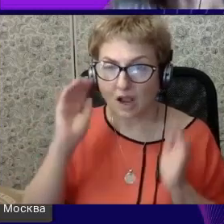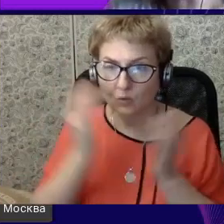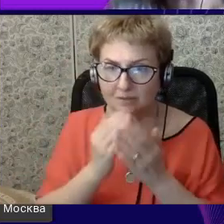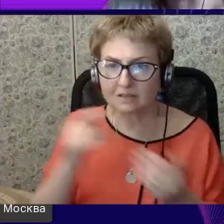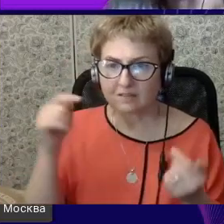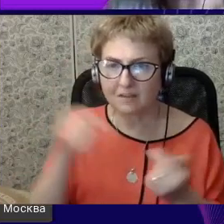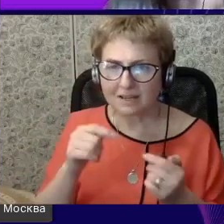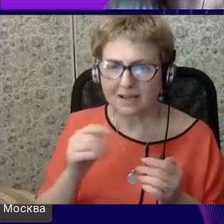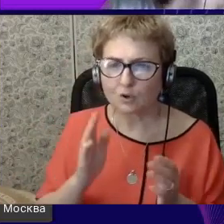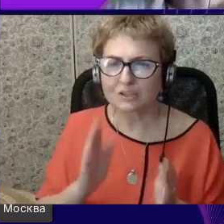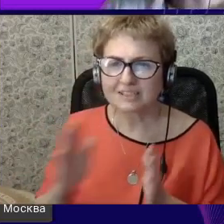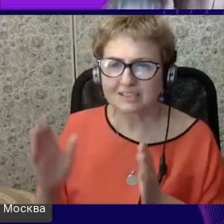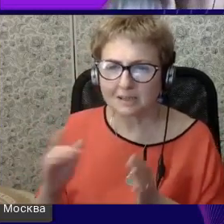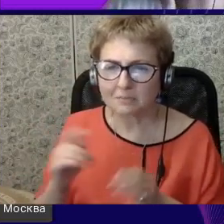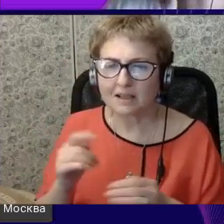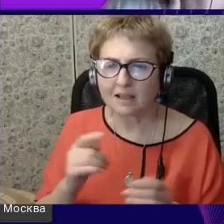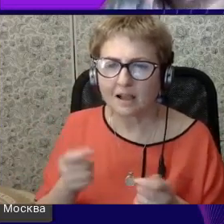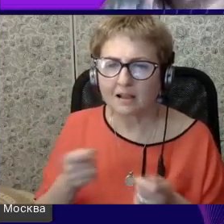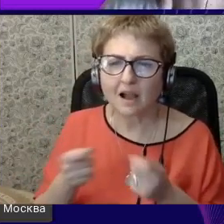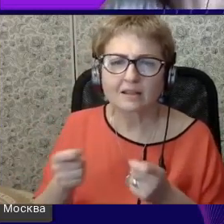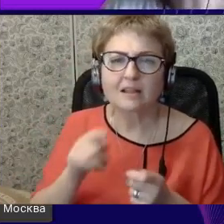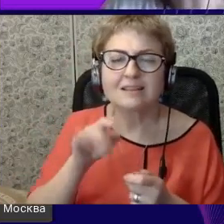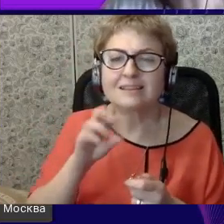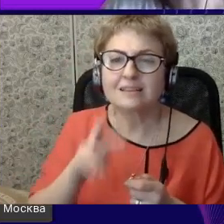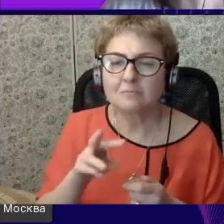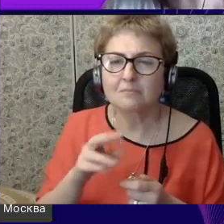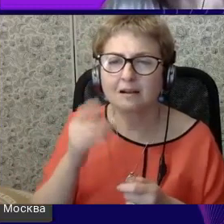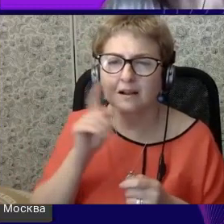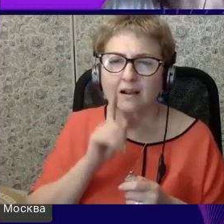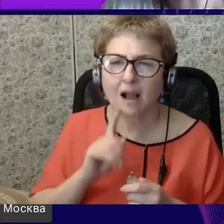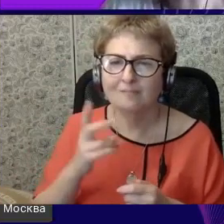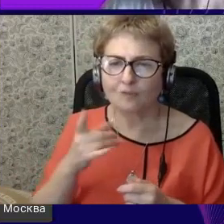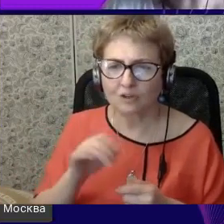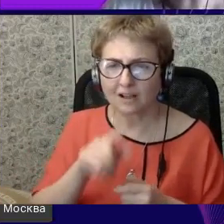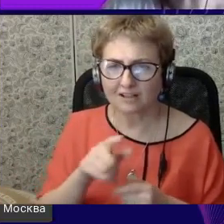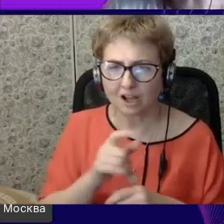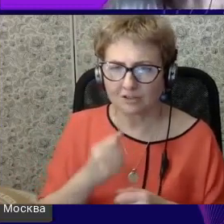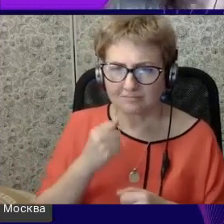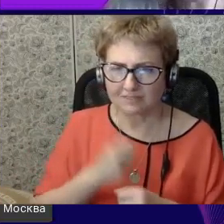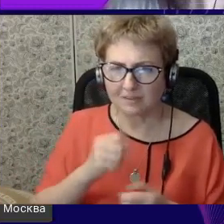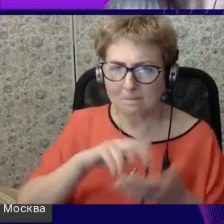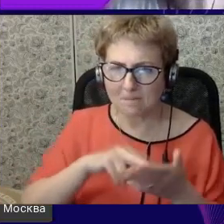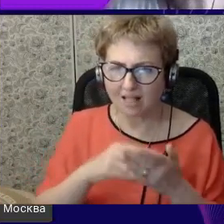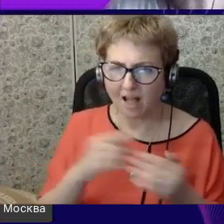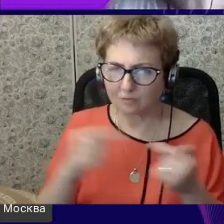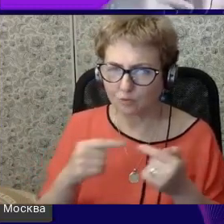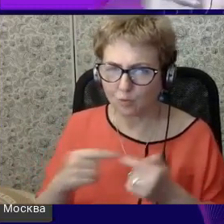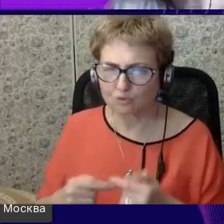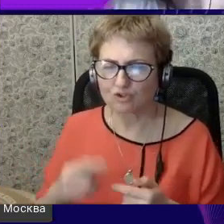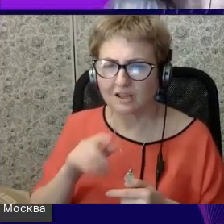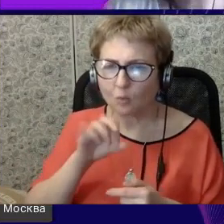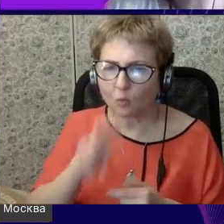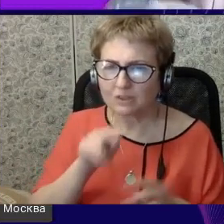заданную последовательность упражнений, потому что мы понимаем, что люди с аутизмом живут в определенной системе координат, и им комфортно, когда